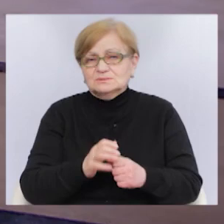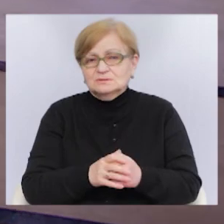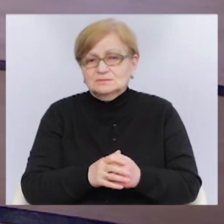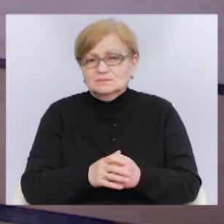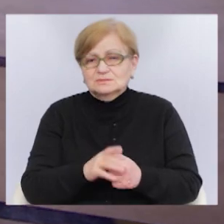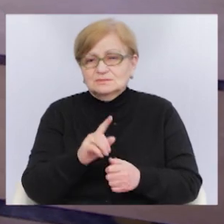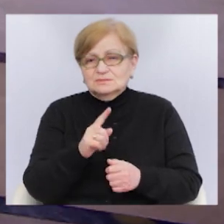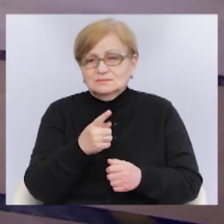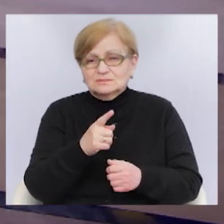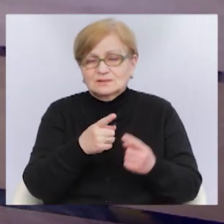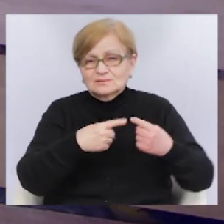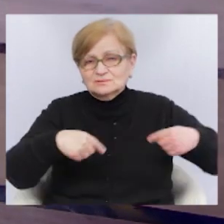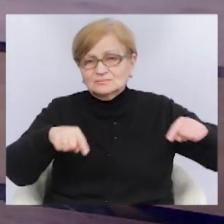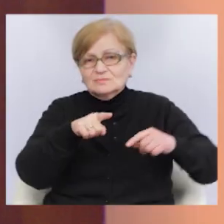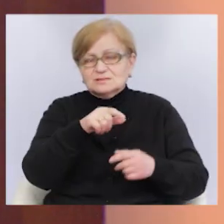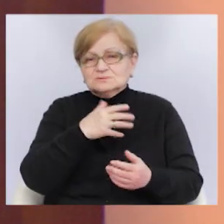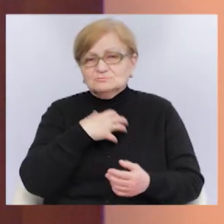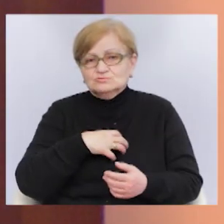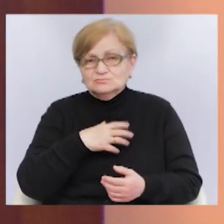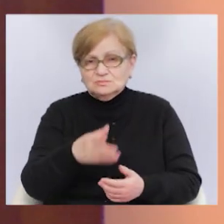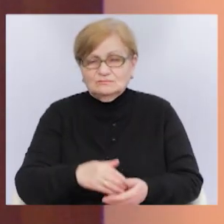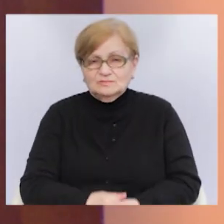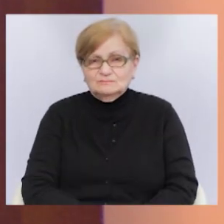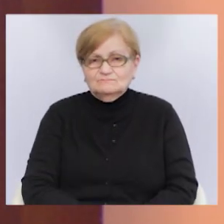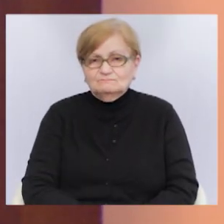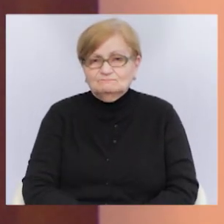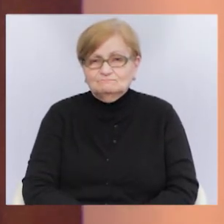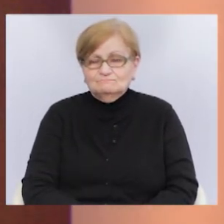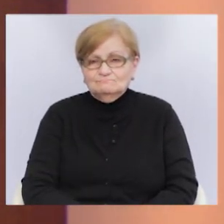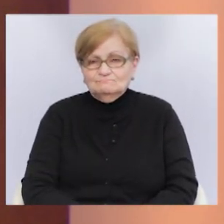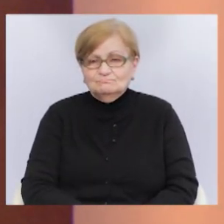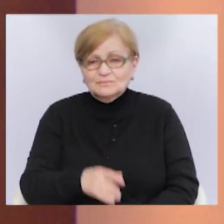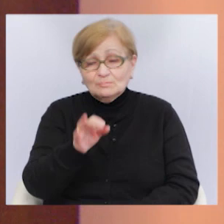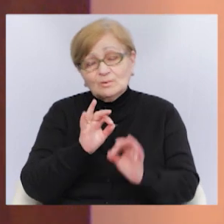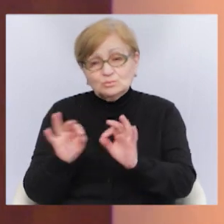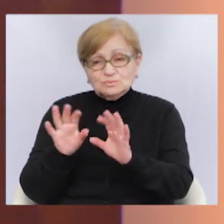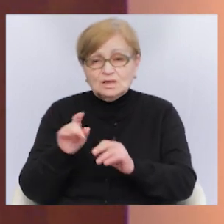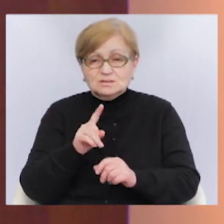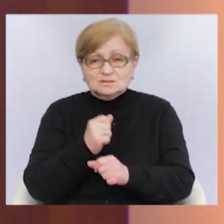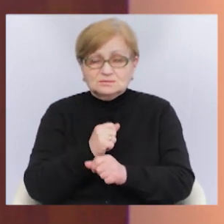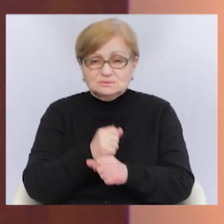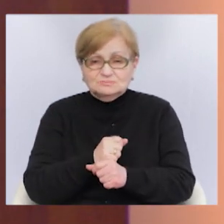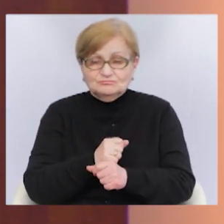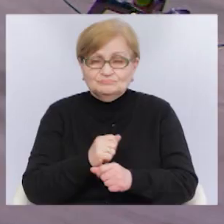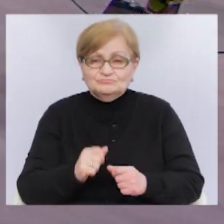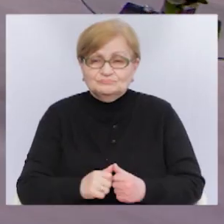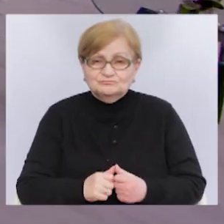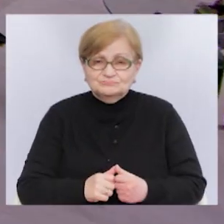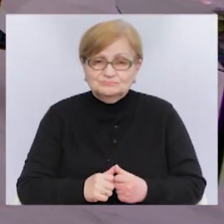რატომ არის თქვათ ეგ ნაწილიც მნიშვნელოვანი? ნიტ, ჩვენ თვარი თქვი რას ვაკეთებთ და მე ვიტყვი რატო არის კარგი ამის